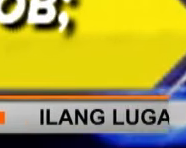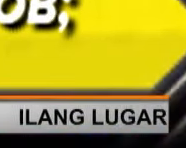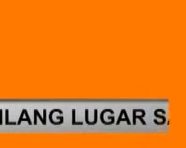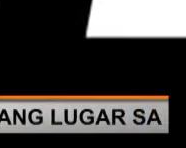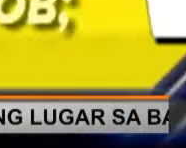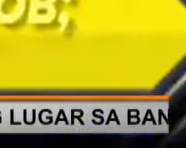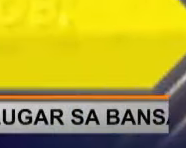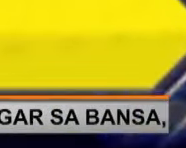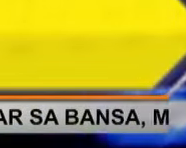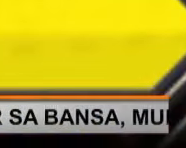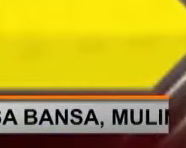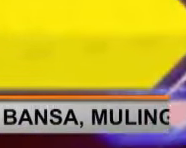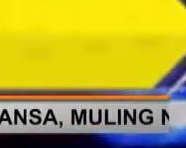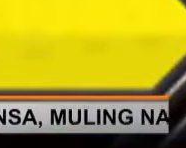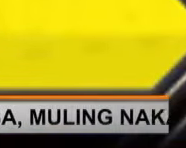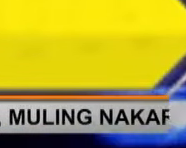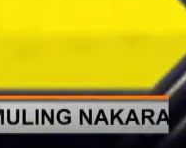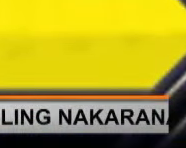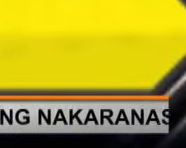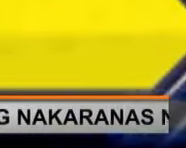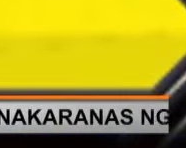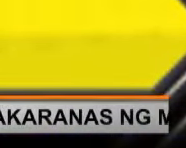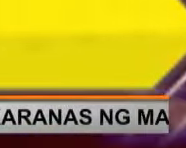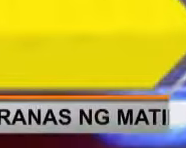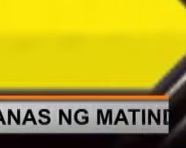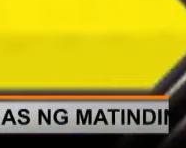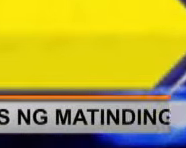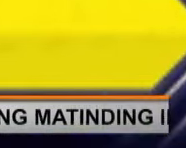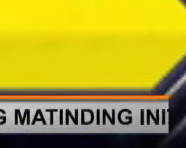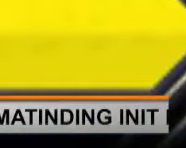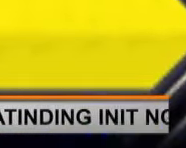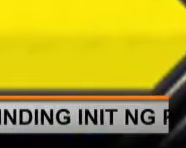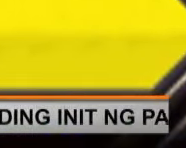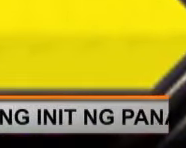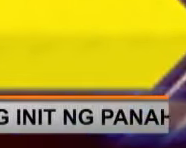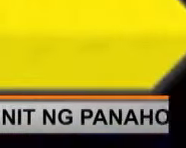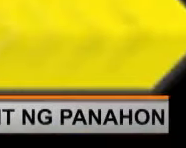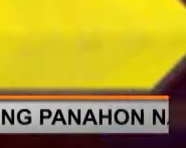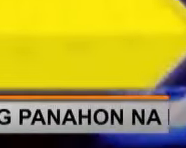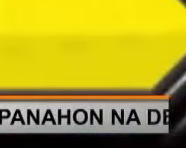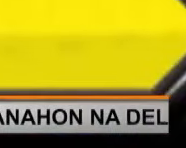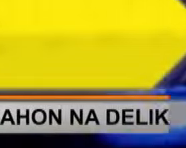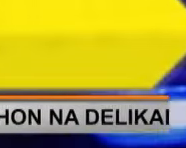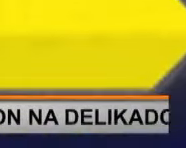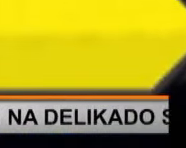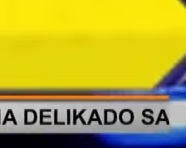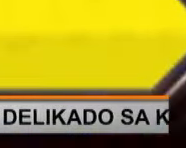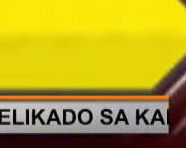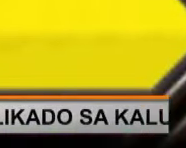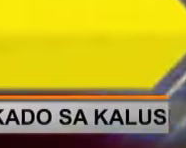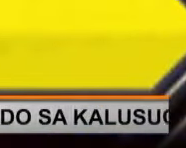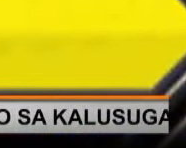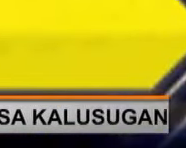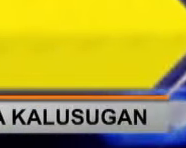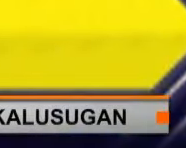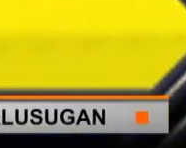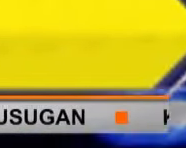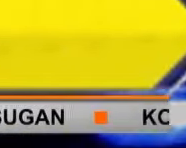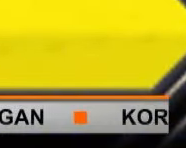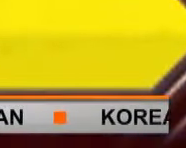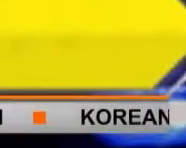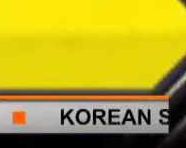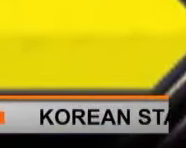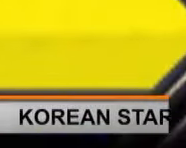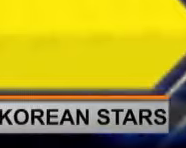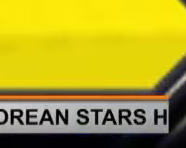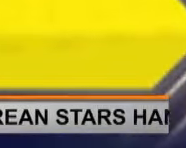alon. Sa Aurora naman, arestado ang isang mangingisda sa isinagawang bypass operation sa bayan ng Dipakulaw.